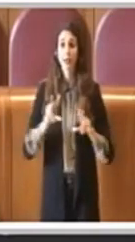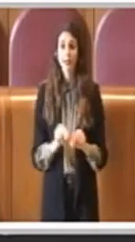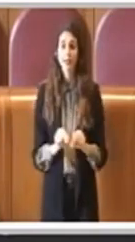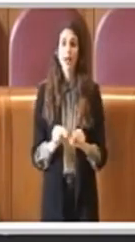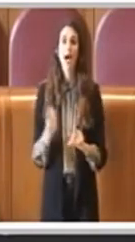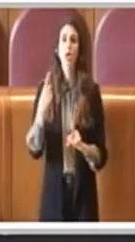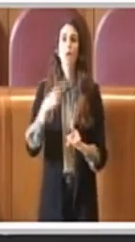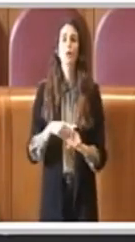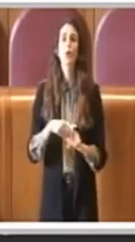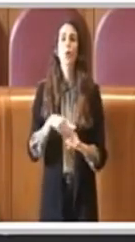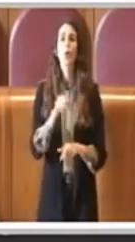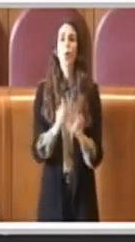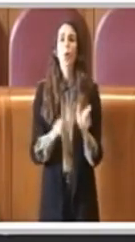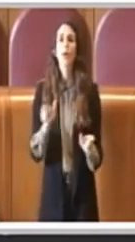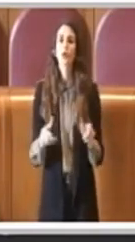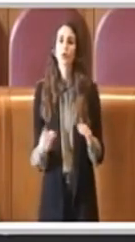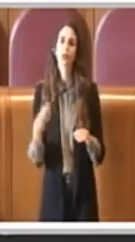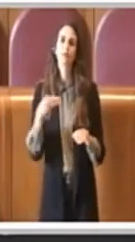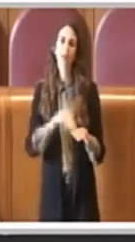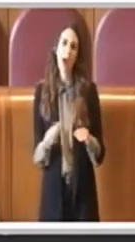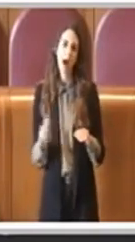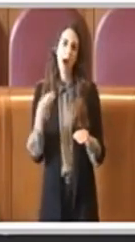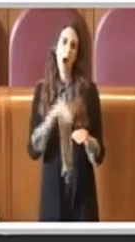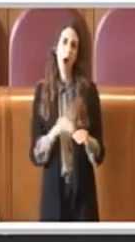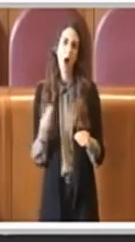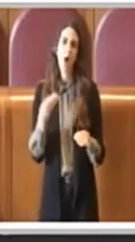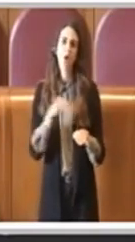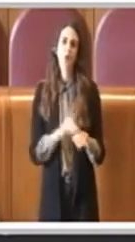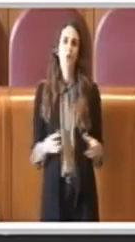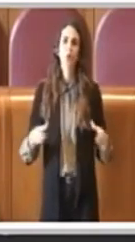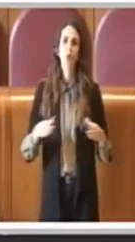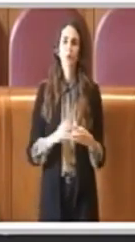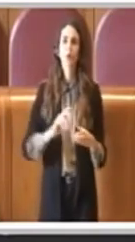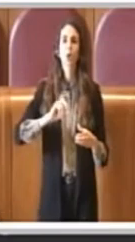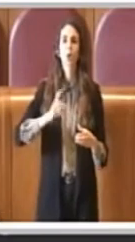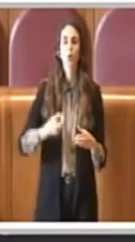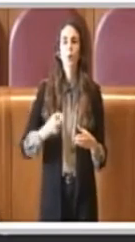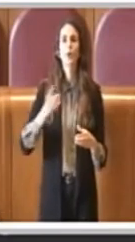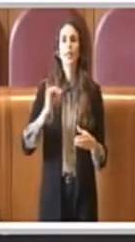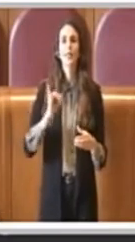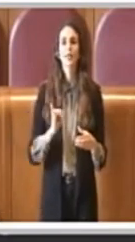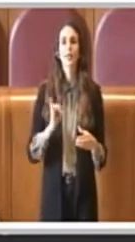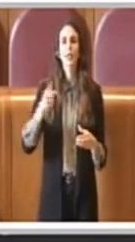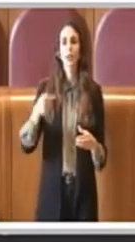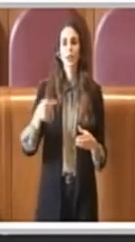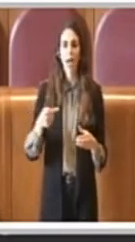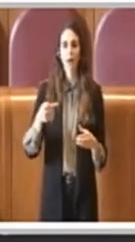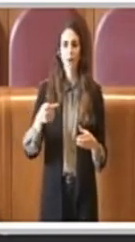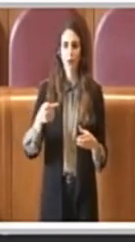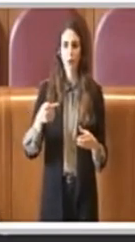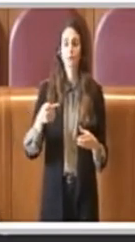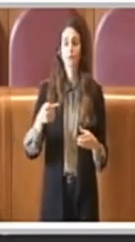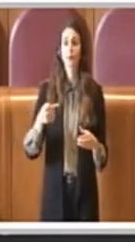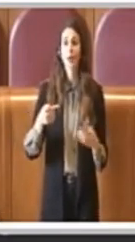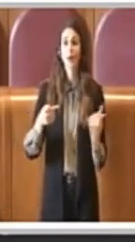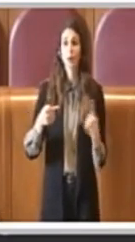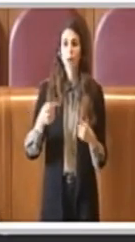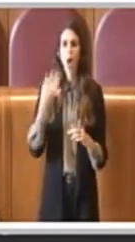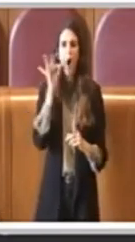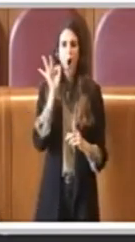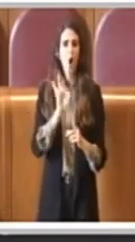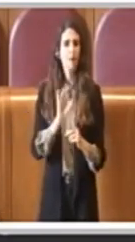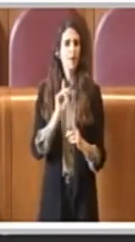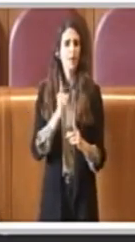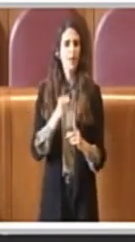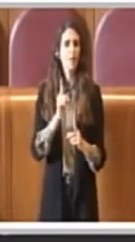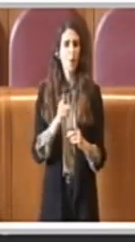risorse umane destinate alla UO Gruppo Pronto Intervento Traffico, che appunto è finalizzato a contrastare il